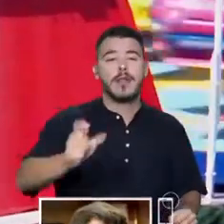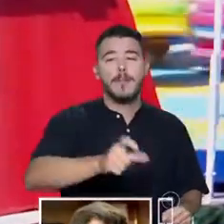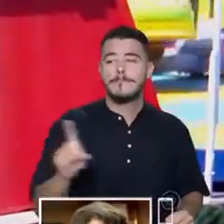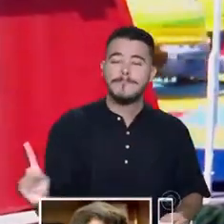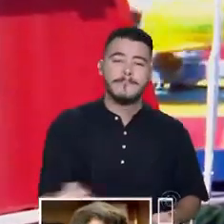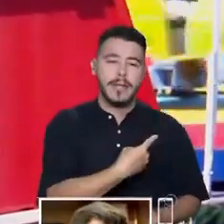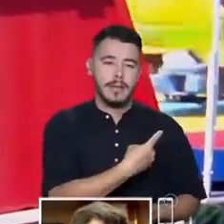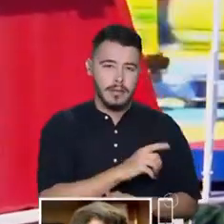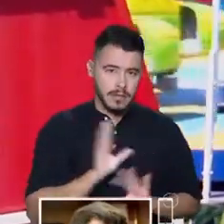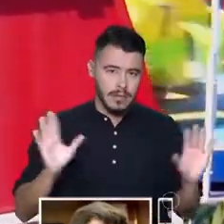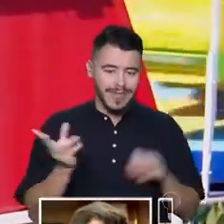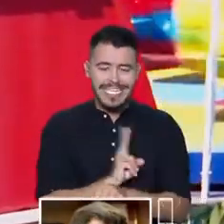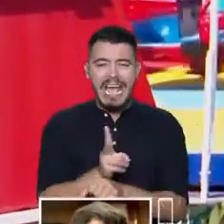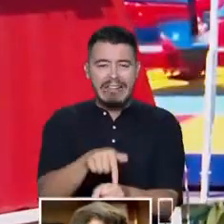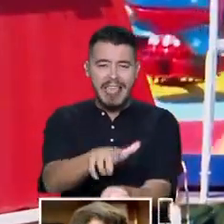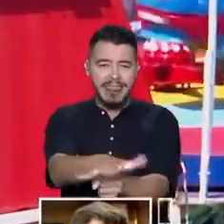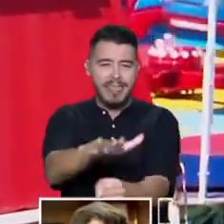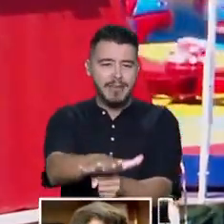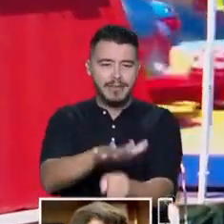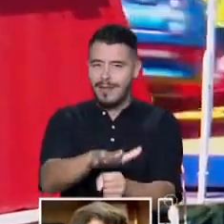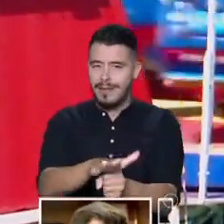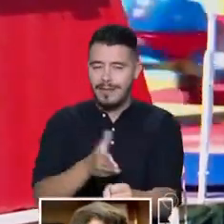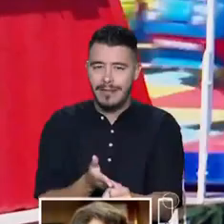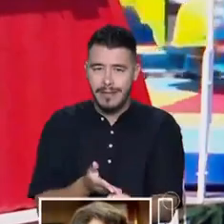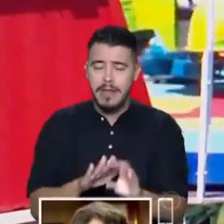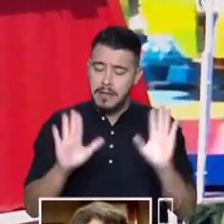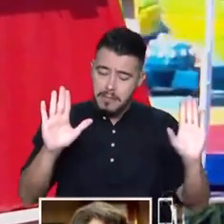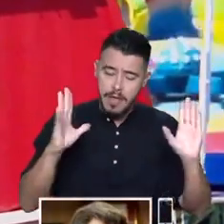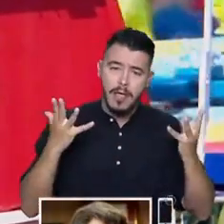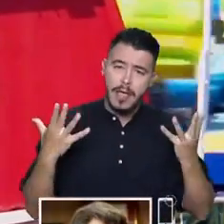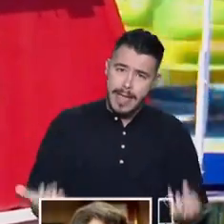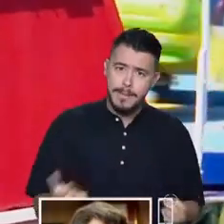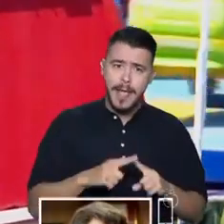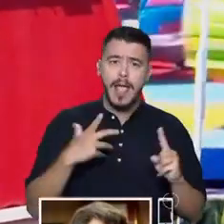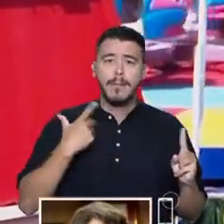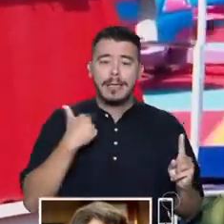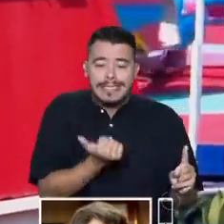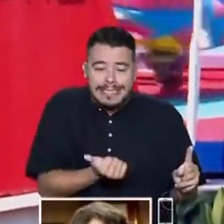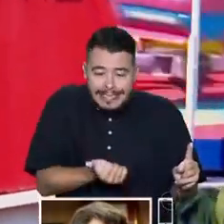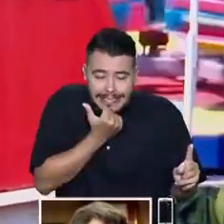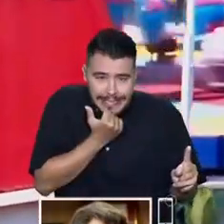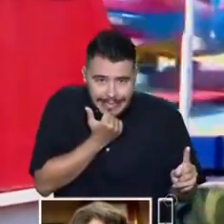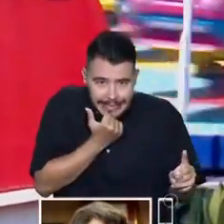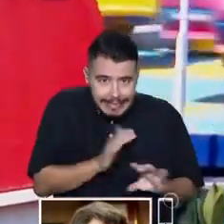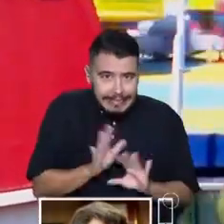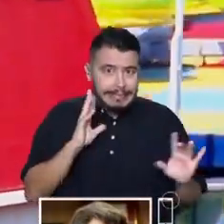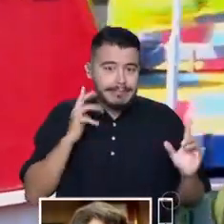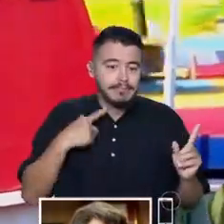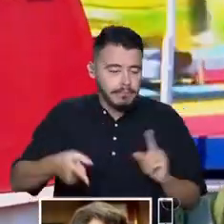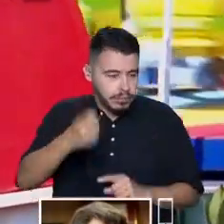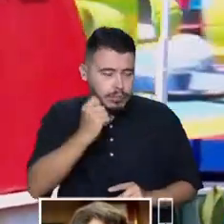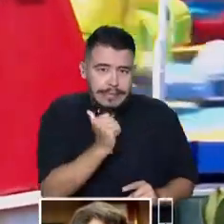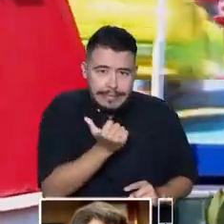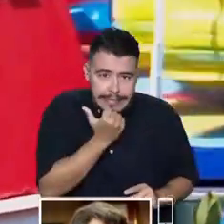οι αντικοινωνικές συμπεριφορές, οι εγκληματικές συμπεριφορές. Υπάρχει αμέλεια και υπάρχει και ο δόλος. Υπάρχει εγκληματική αμέλεια, υπάρχει ενσυνδύση